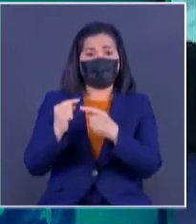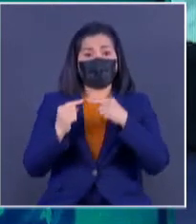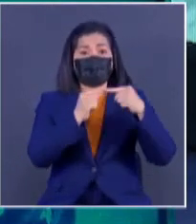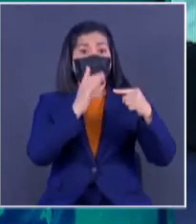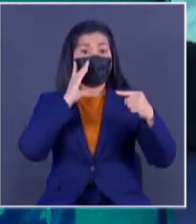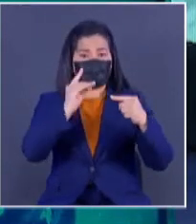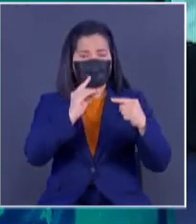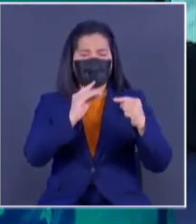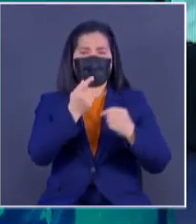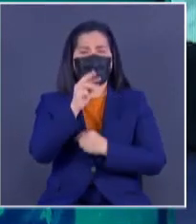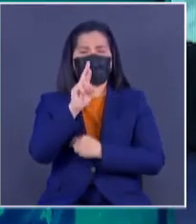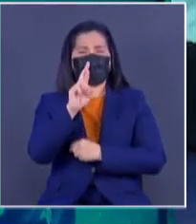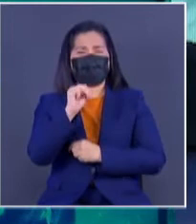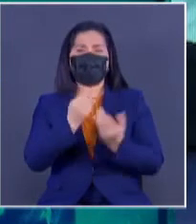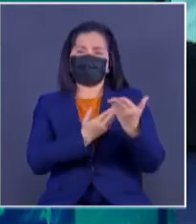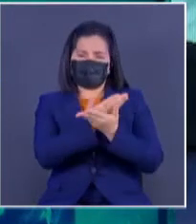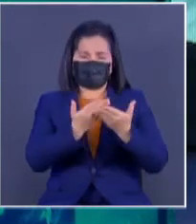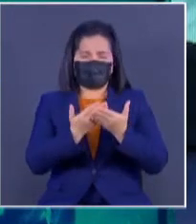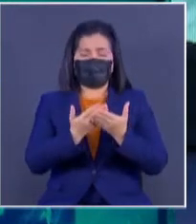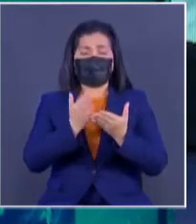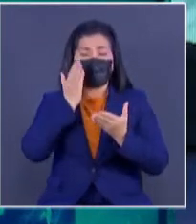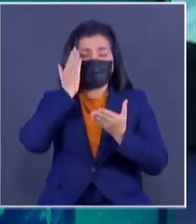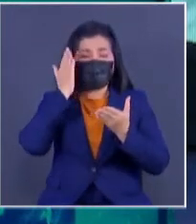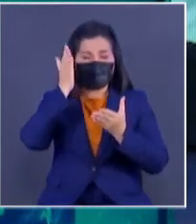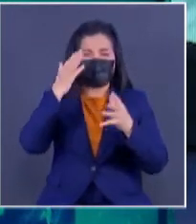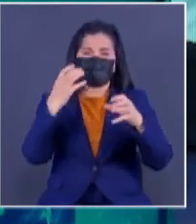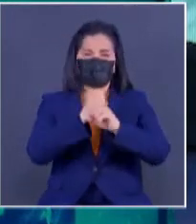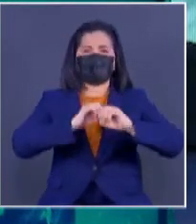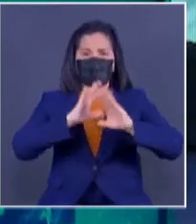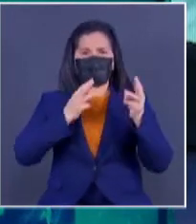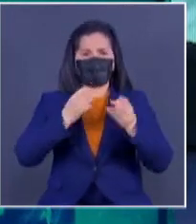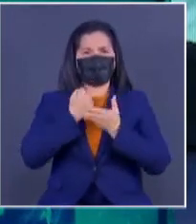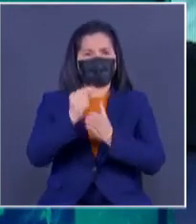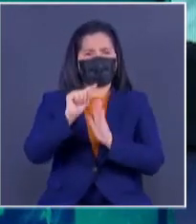พรุ่งนี้เลยแล้วก็หลังจากนั้นเนี่ยก็จะเป็นที่ชัดเจนออกมาว่ามาตรการเยียวยาเป็นอย่างไรนะครับ